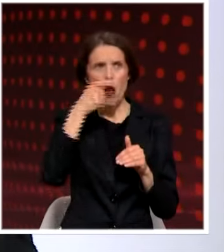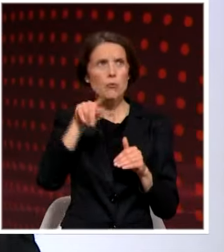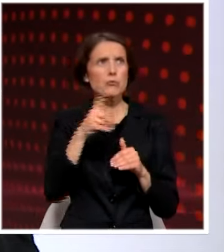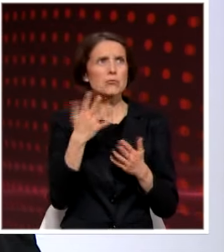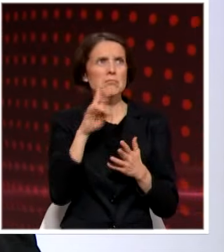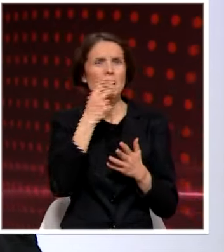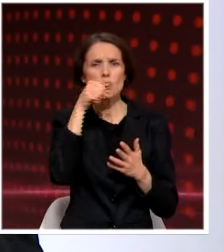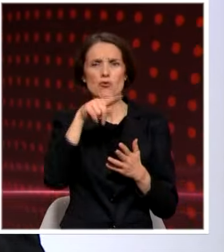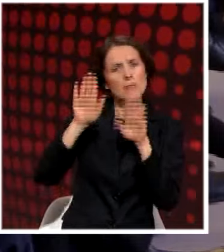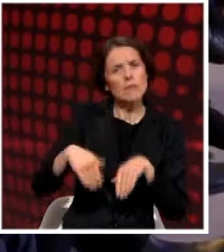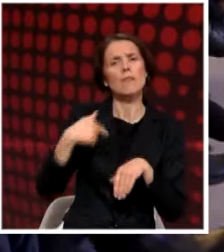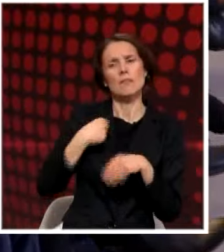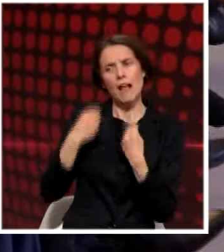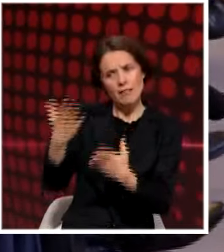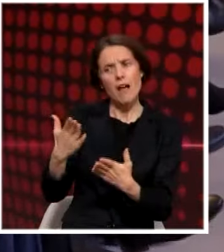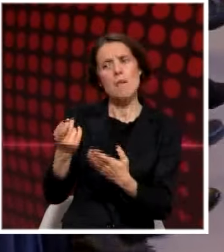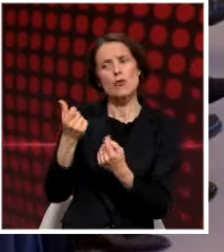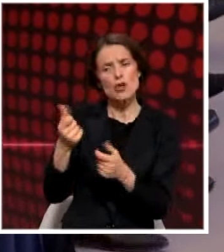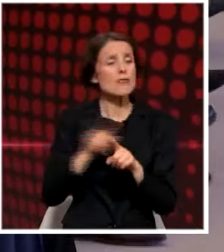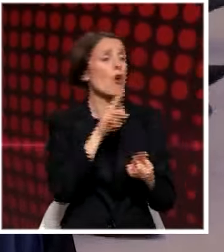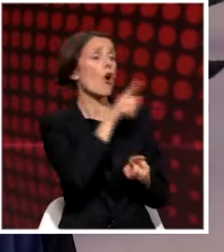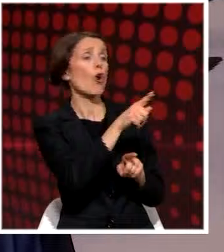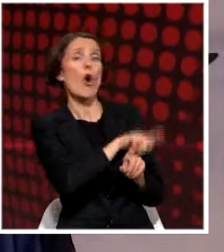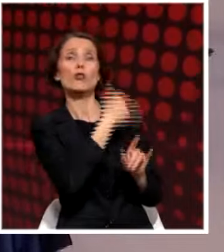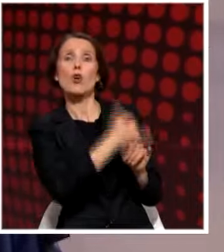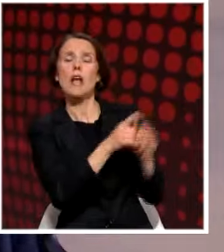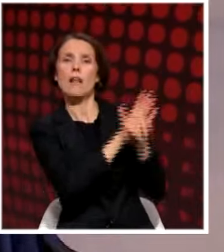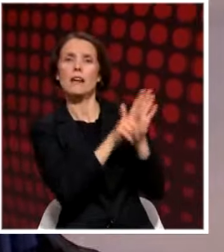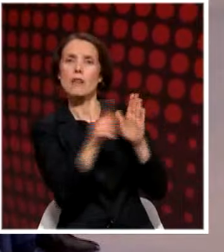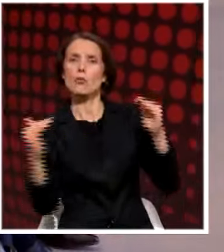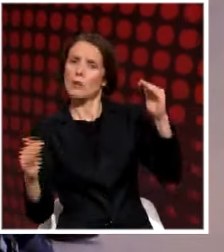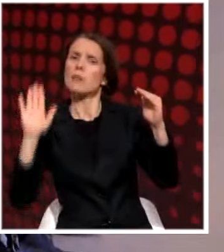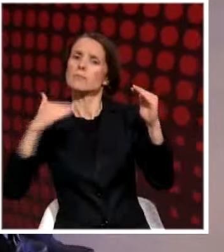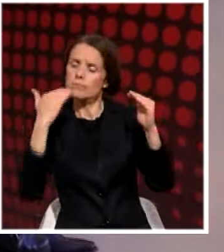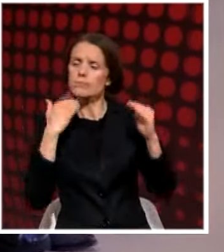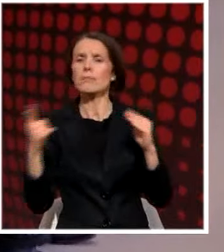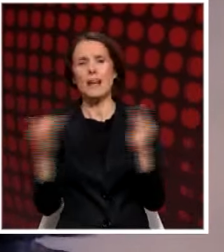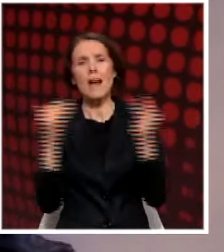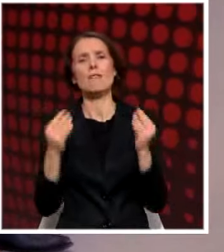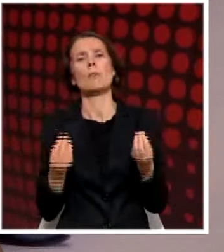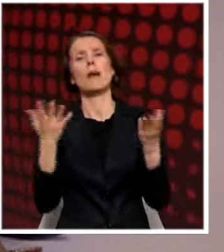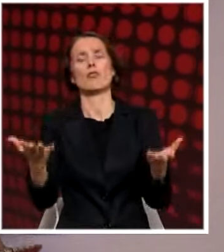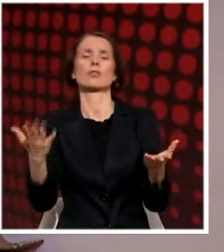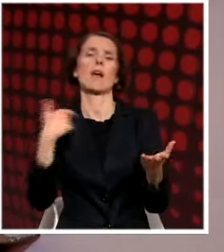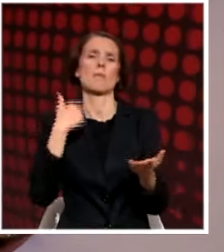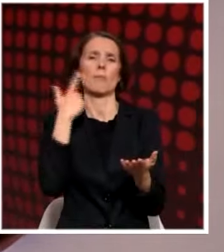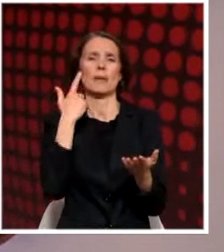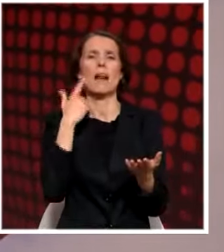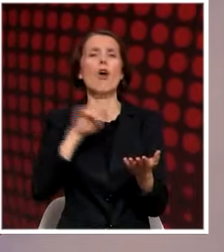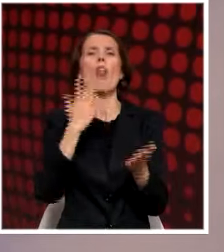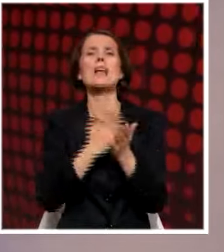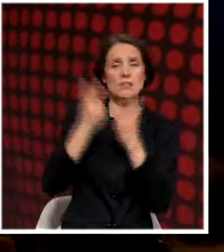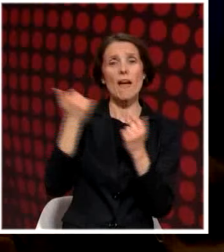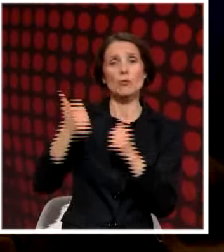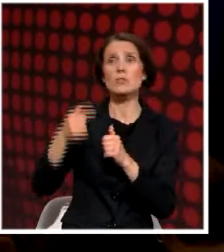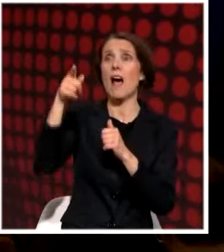a béke megőrzése. Vučić bejelentette, hogy a következő 4 évben a beruházások Szerbia 1 éves költségvetésének